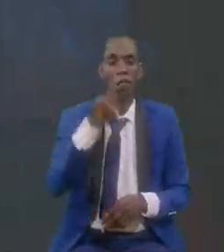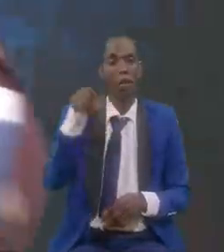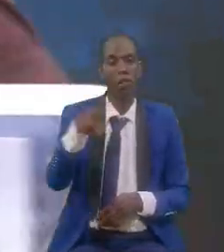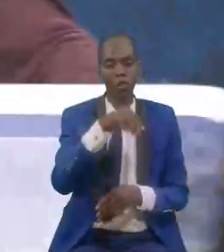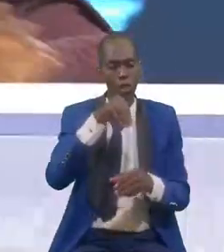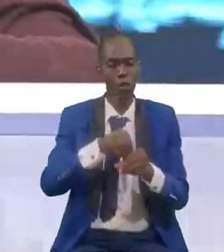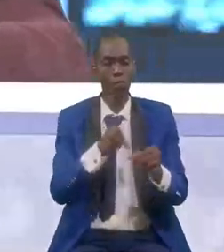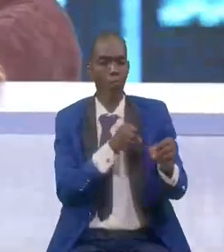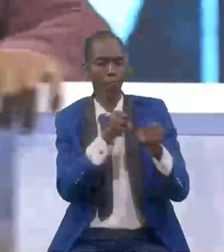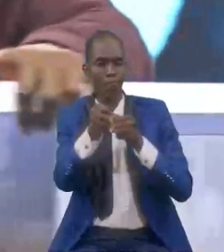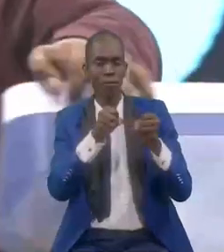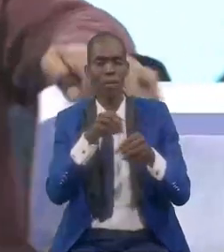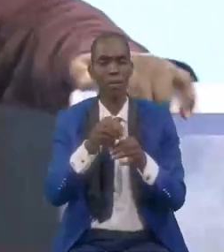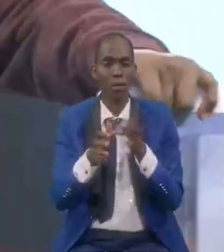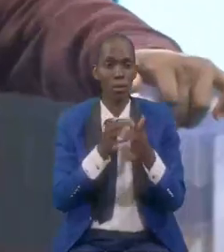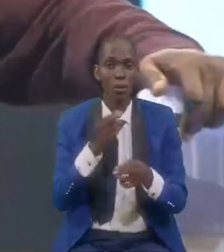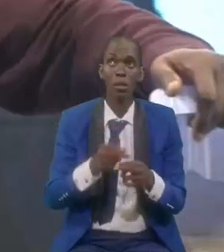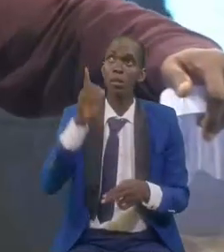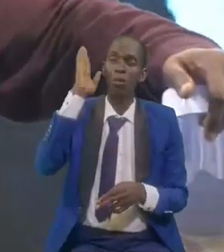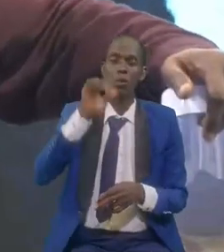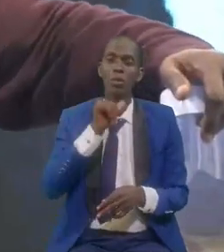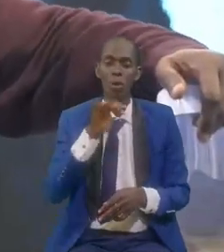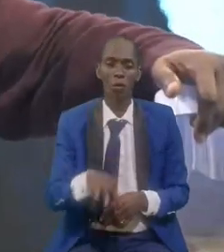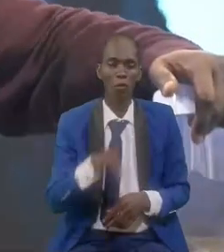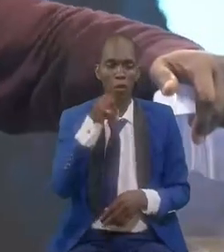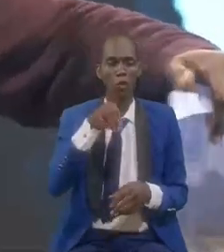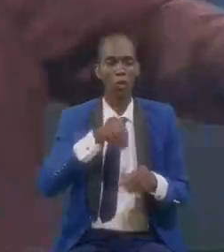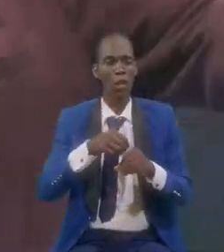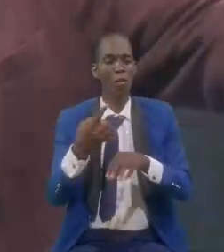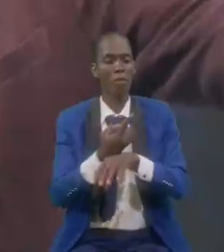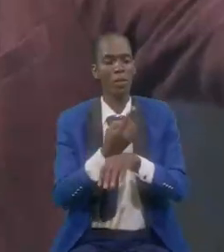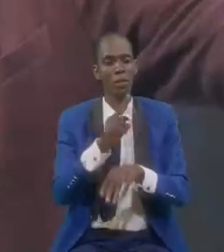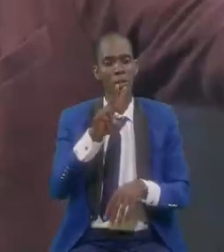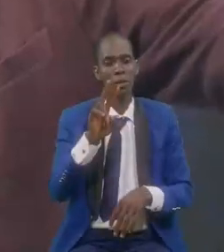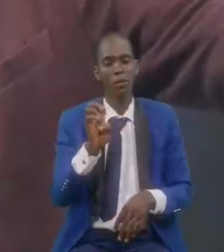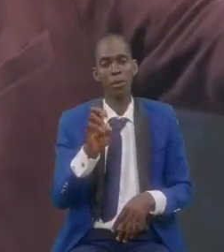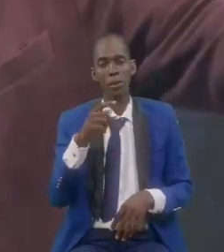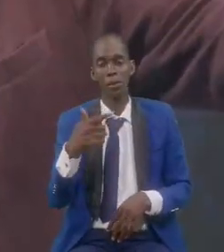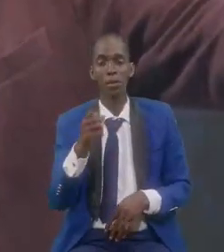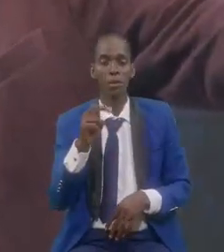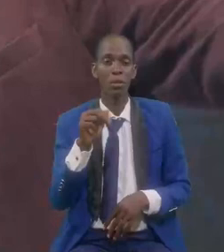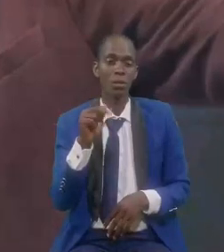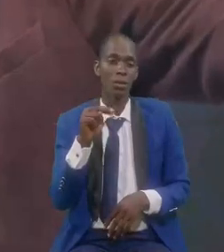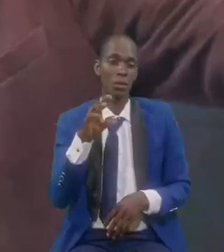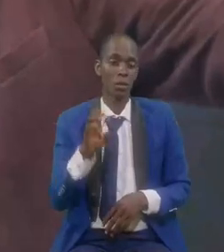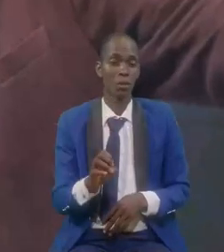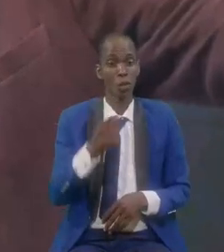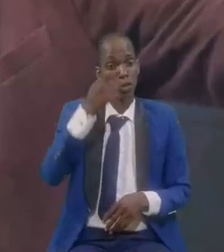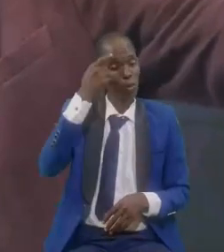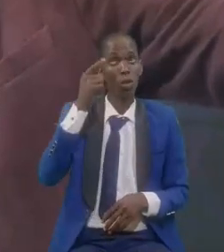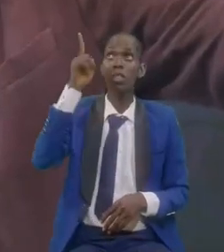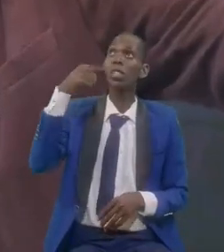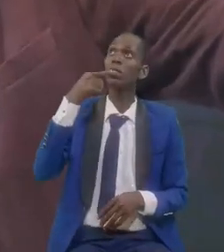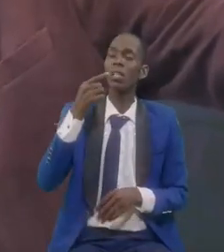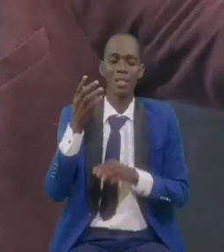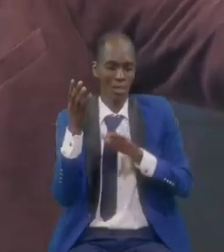qu'il ne te trouve pas dans la vengeance. Parce que Dieu dit, laisse entre mes mains, la vengeance